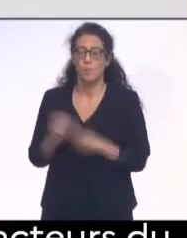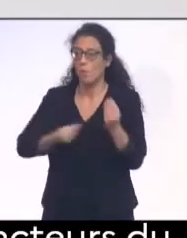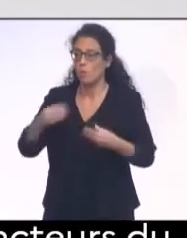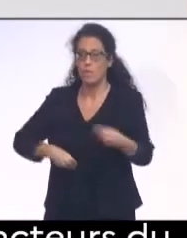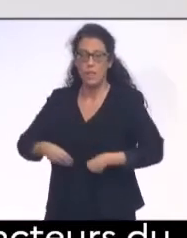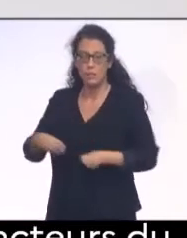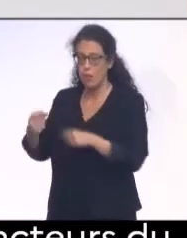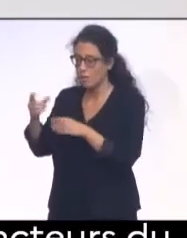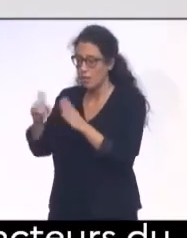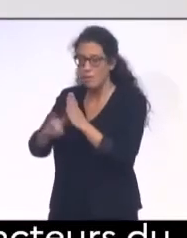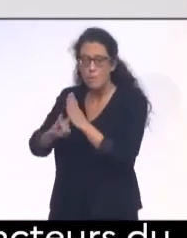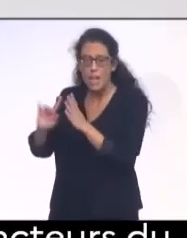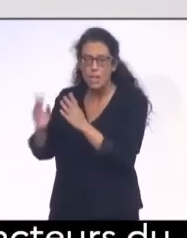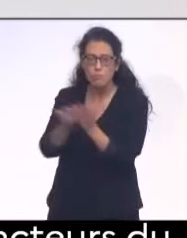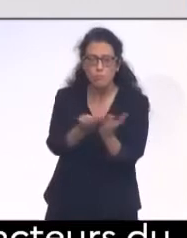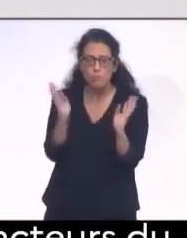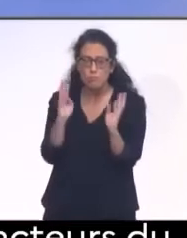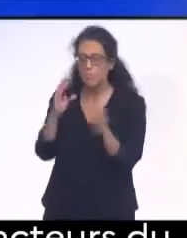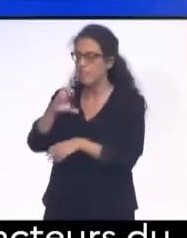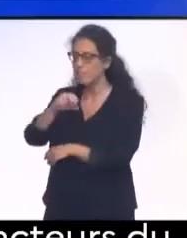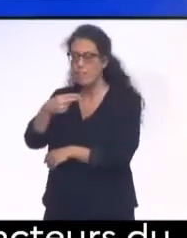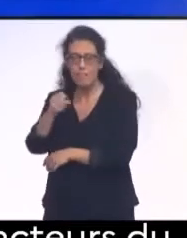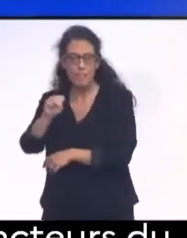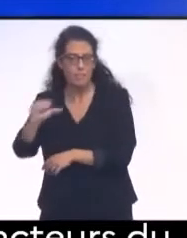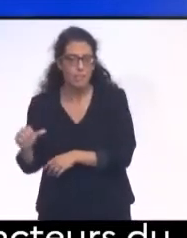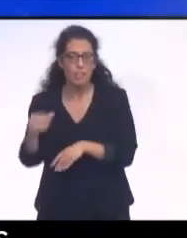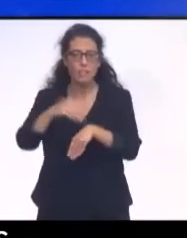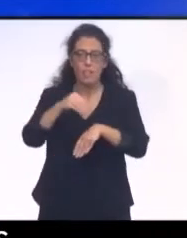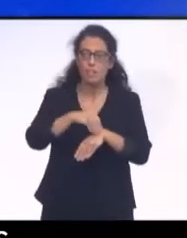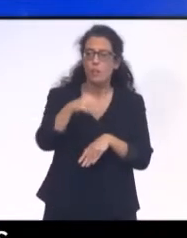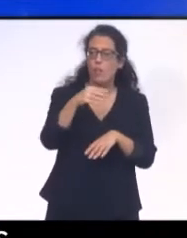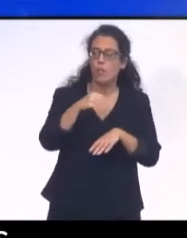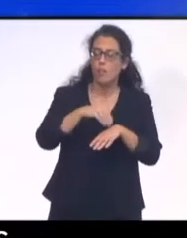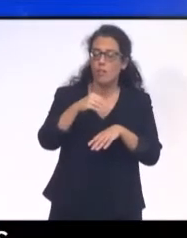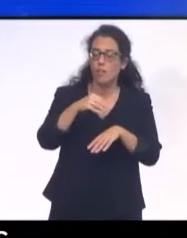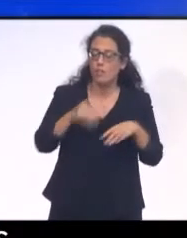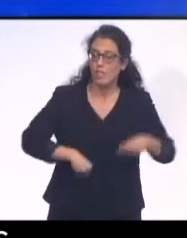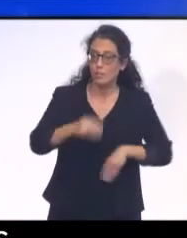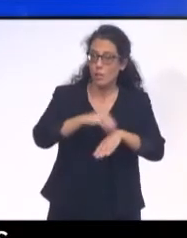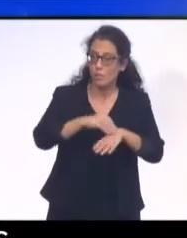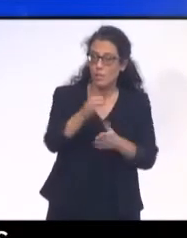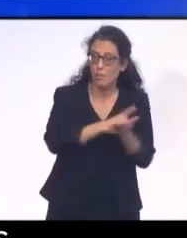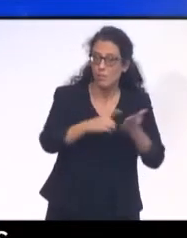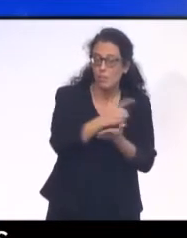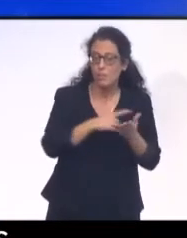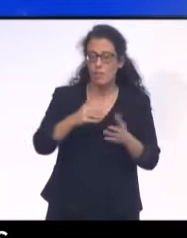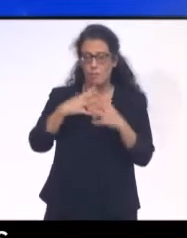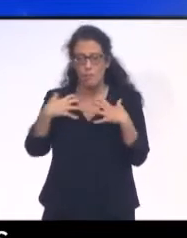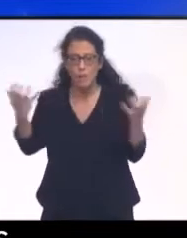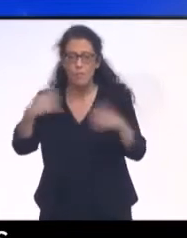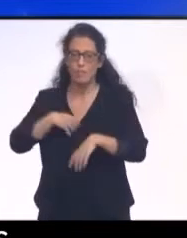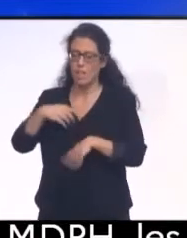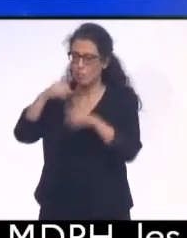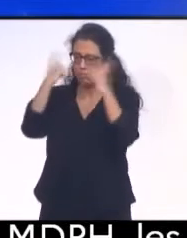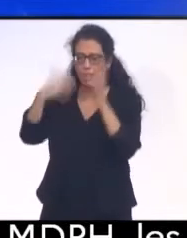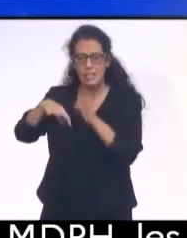des MDPH avec la CNSA, les présidents de conseils départementaux et l'Association des départements de France, les parlementaires, les élus, encore